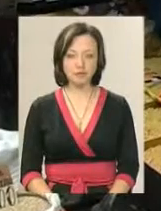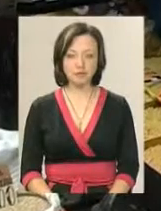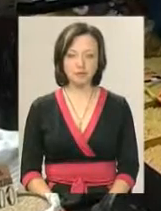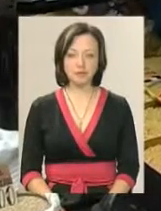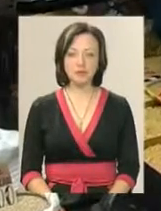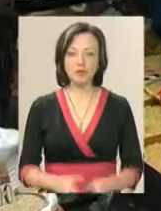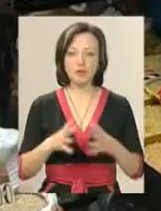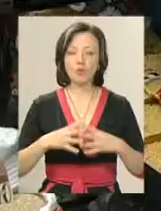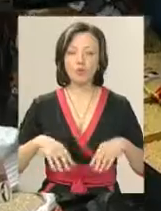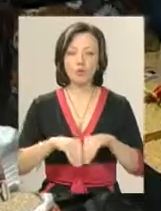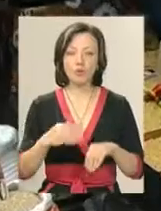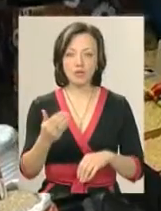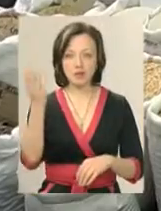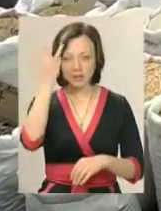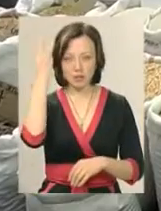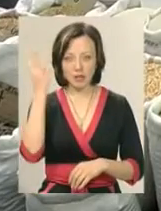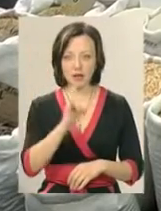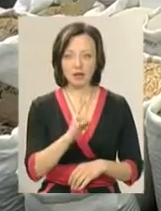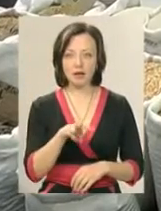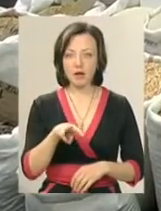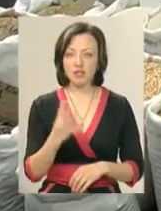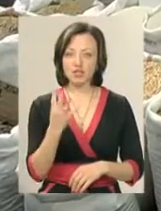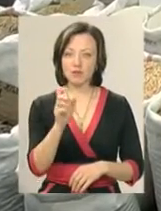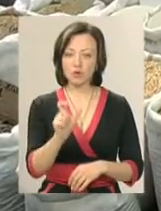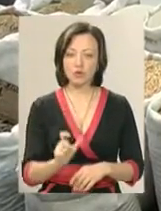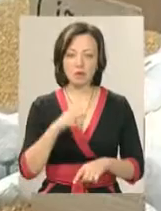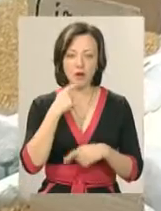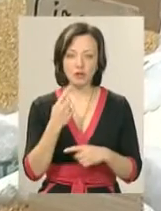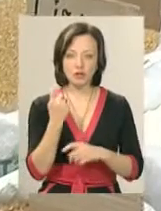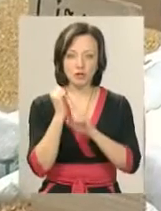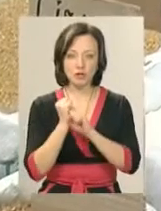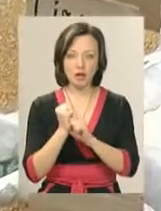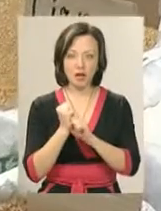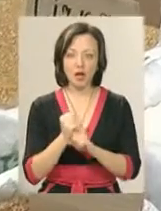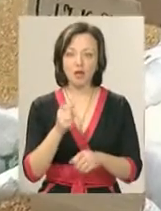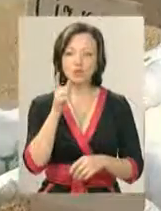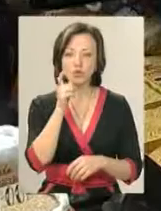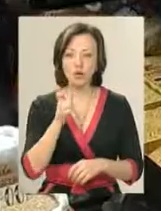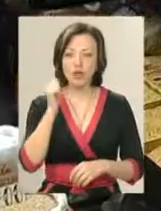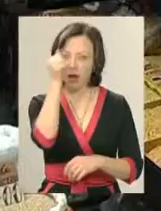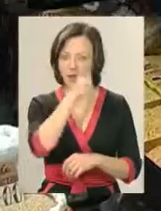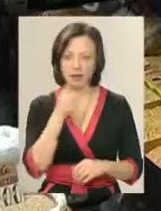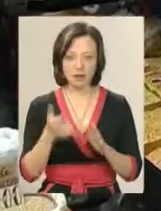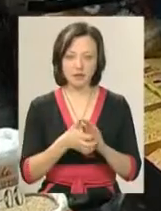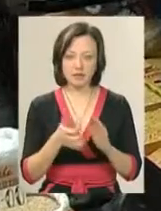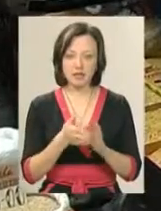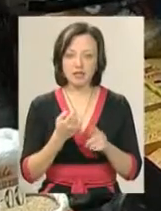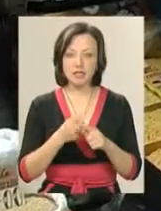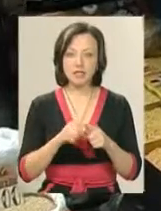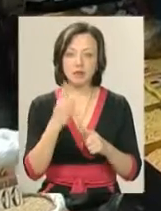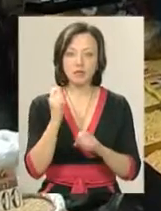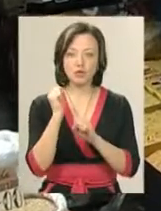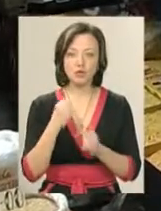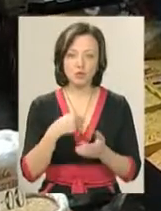У родині хмельничанки Надії Миколаївни четверо осіб. Вона каже, мішка цукру на рік їм не вистачає. А це мішок купимо,